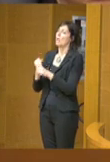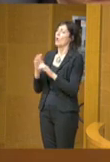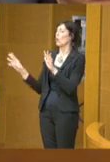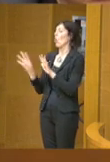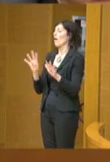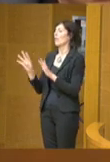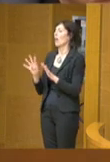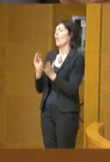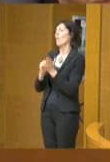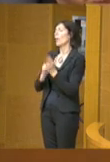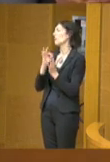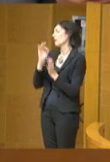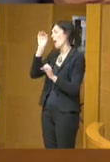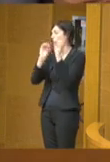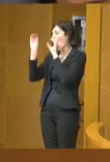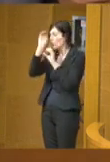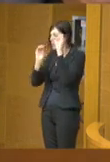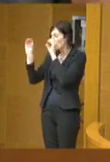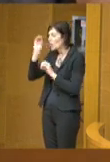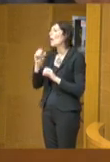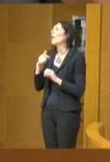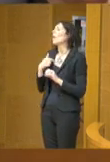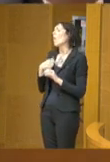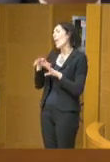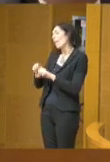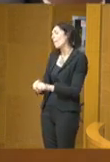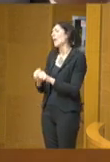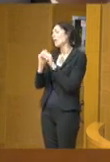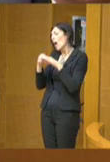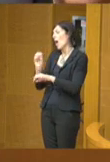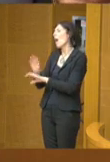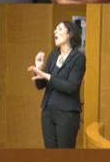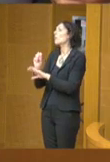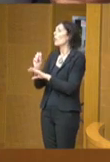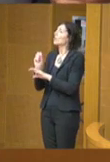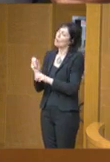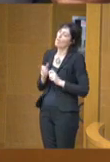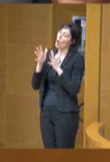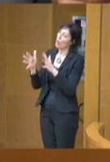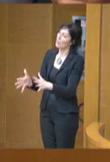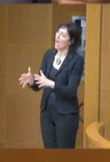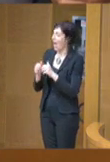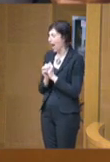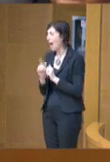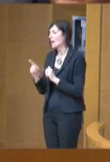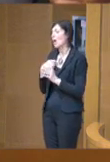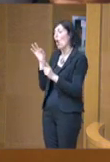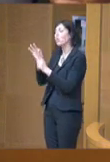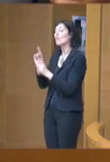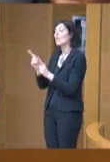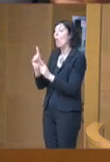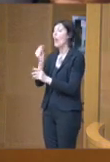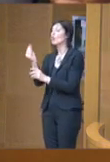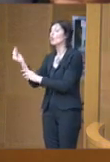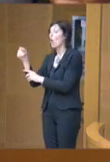si impegna anche nell'educazione dei giovani al volontariato e al benessere della comunità. L'obiettivo è trasformare i giovani di